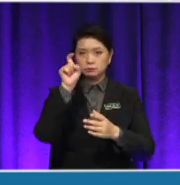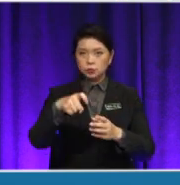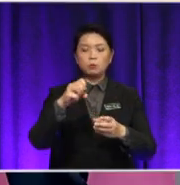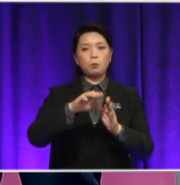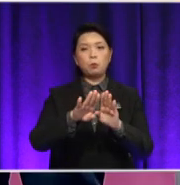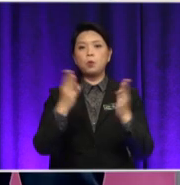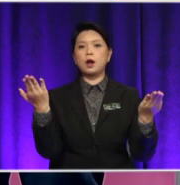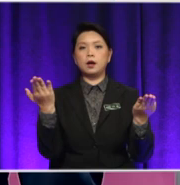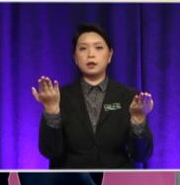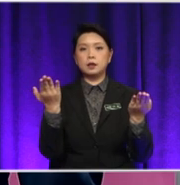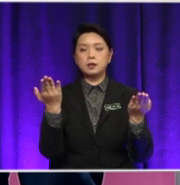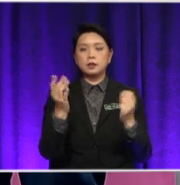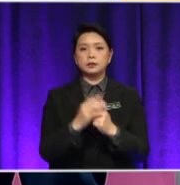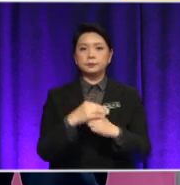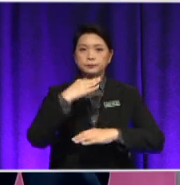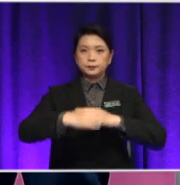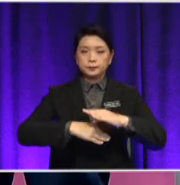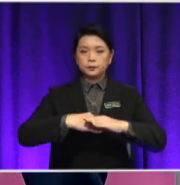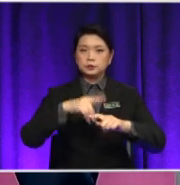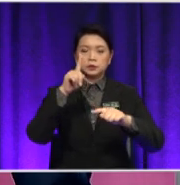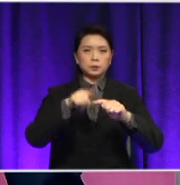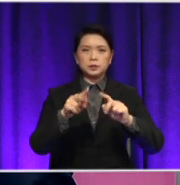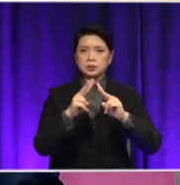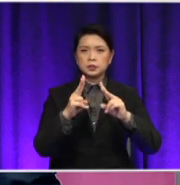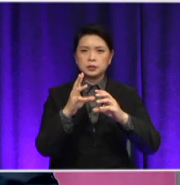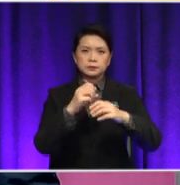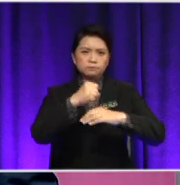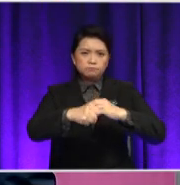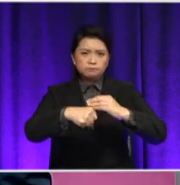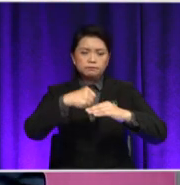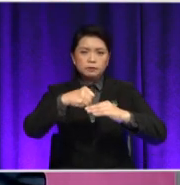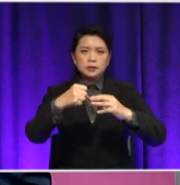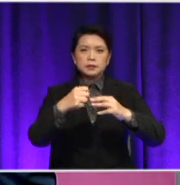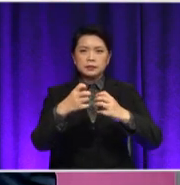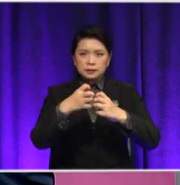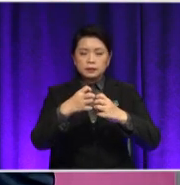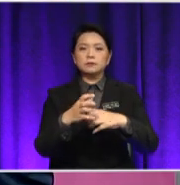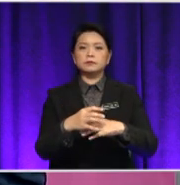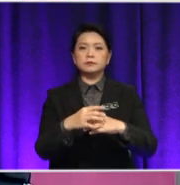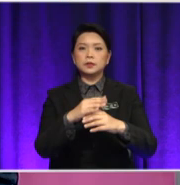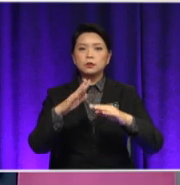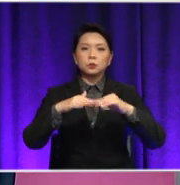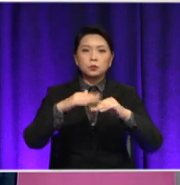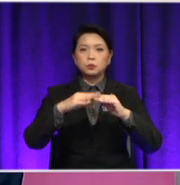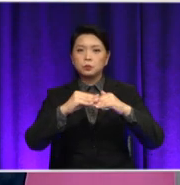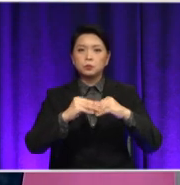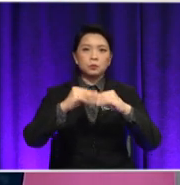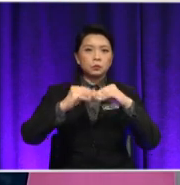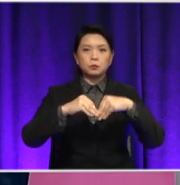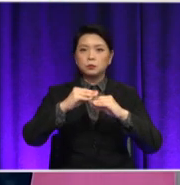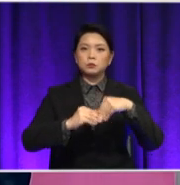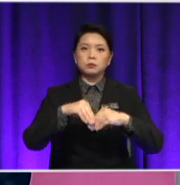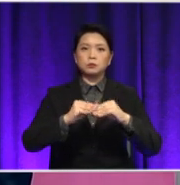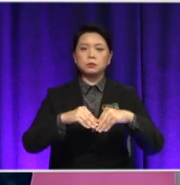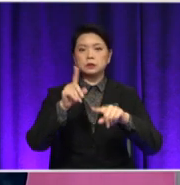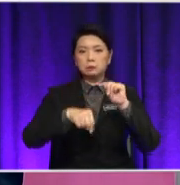Okey. Balutan tidak terlalu ketat atau longgar. Jangan terlalu ketat dan jangan terlalu longgar kerana itu menyukarkan kita untuk